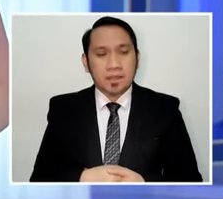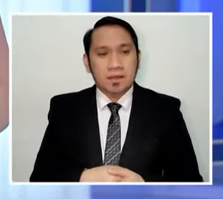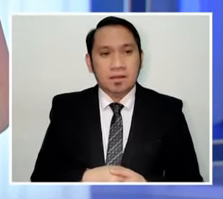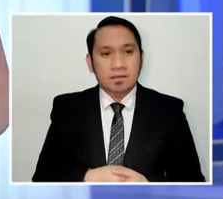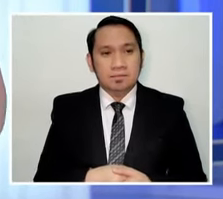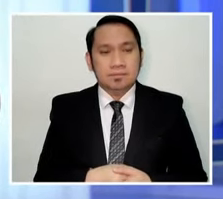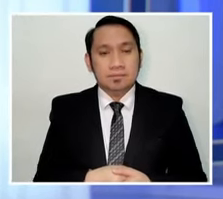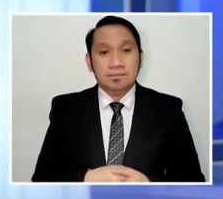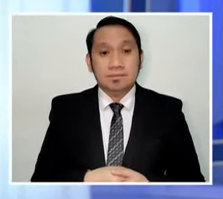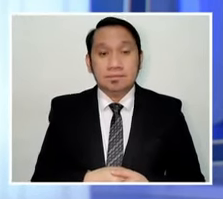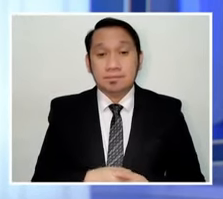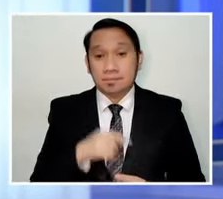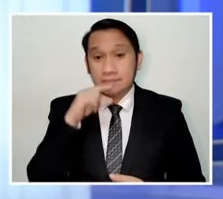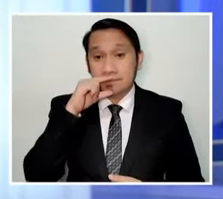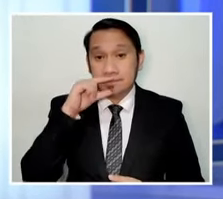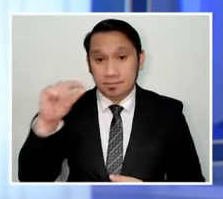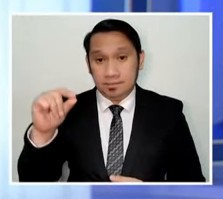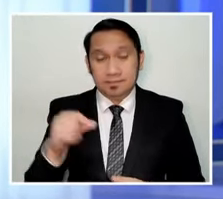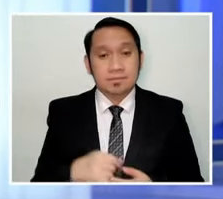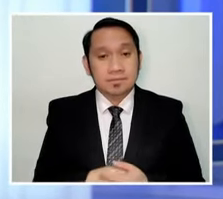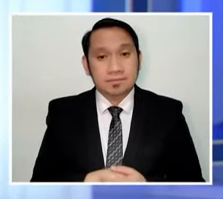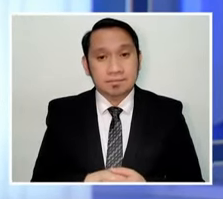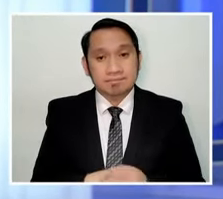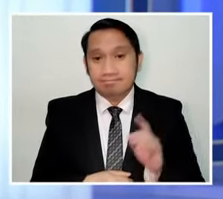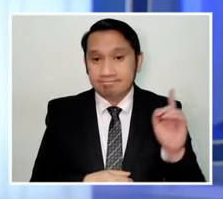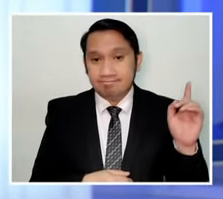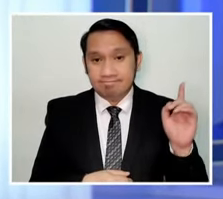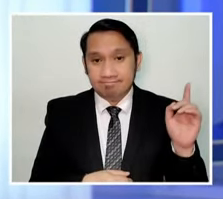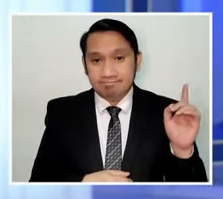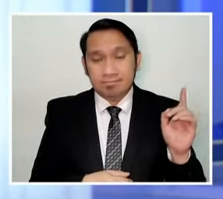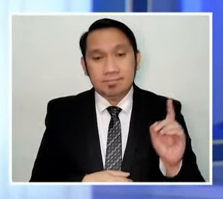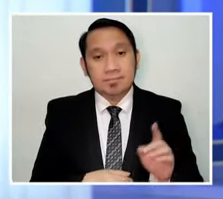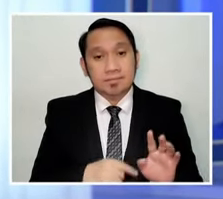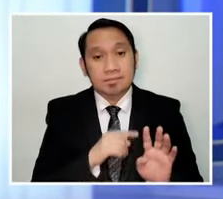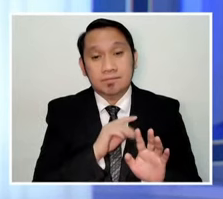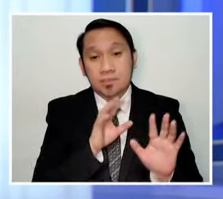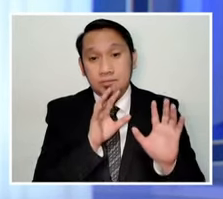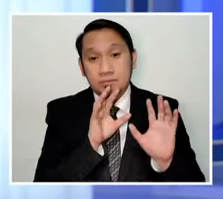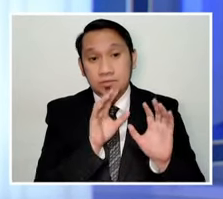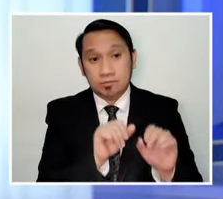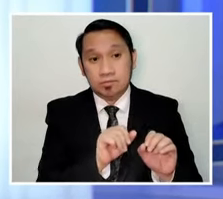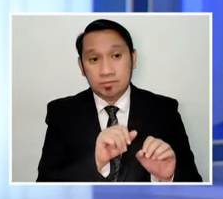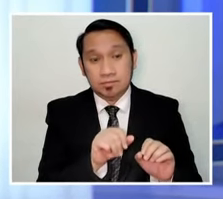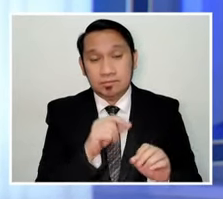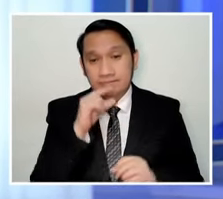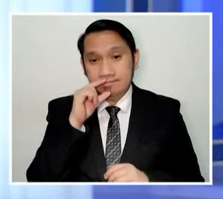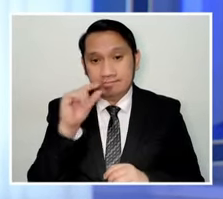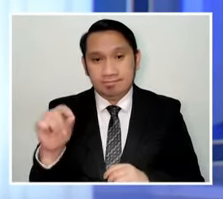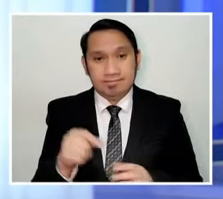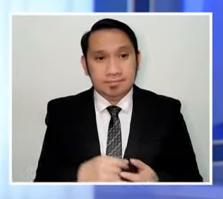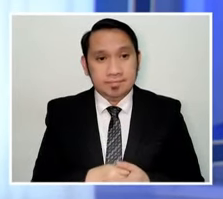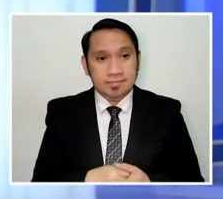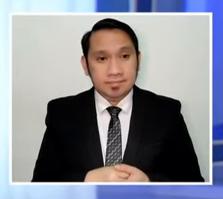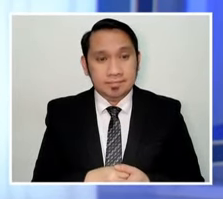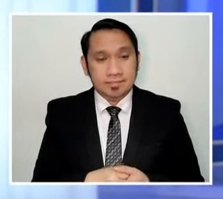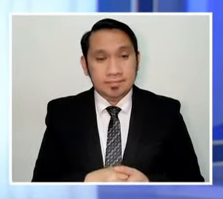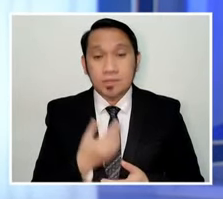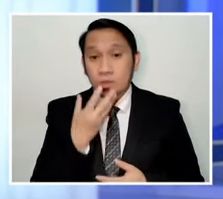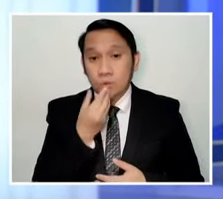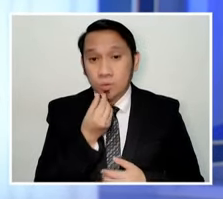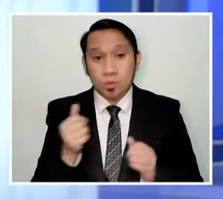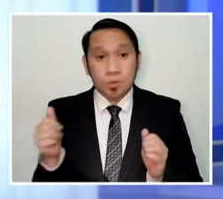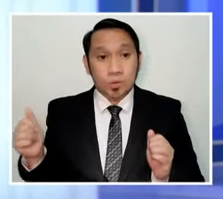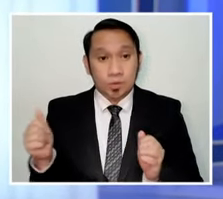Ikinanta umano ng mga nahuling suspect sa pagpatay kay Negros Oriental Governor Orwel Degamo na ang kasama